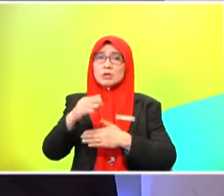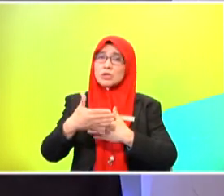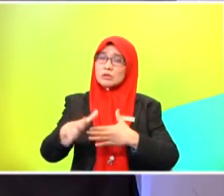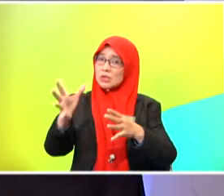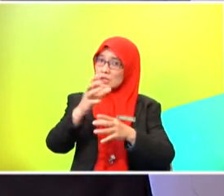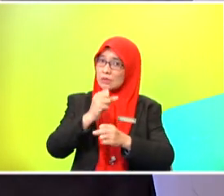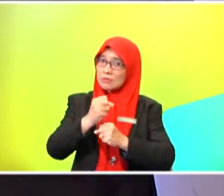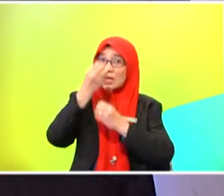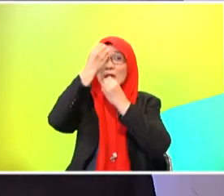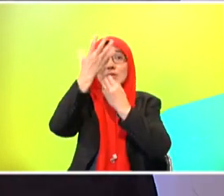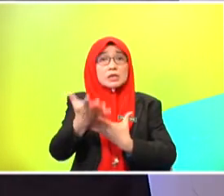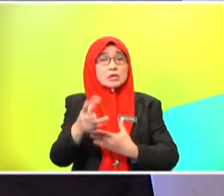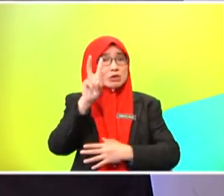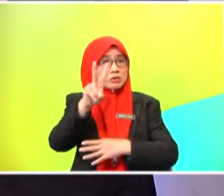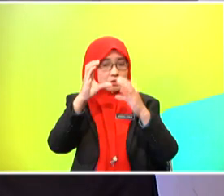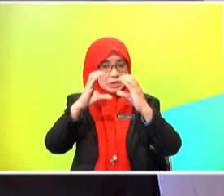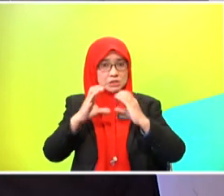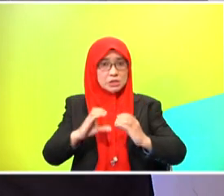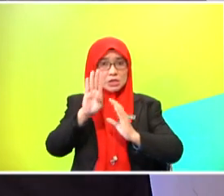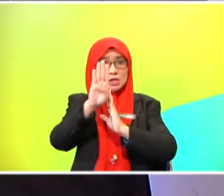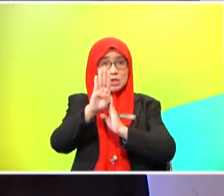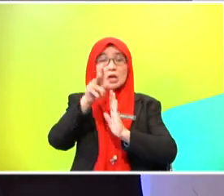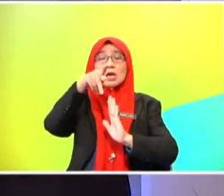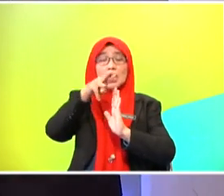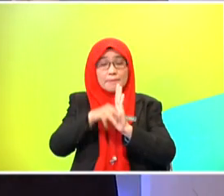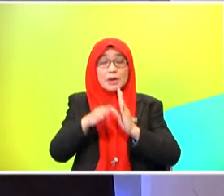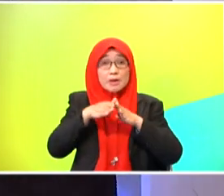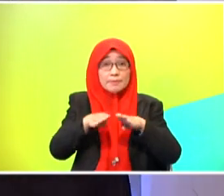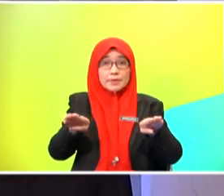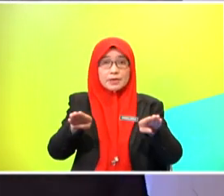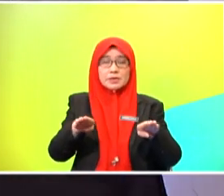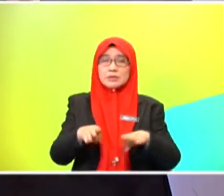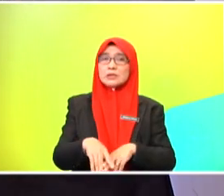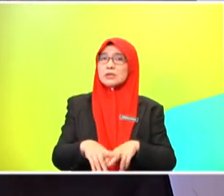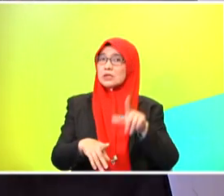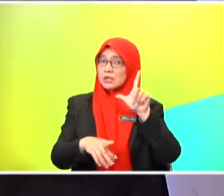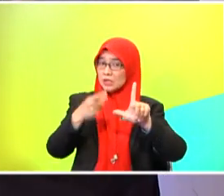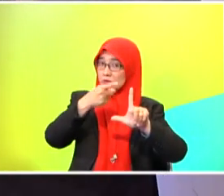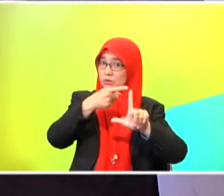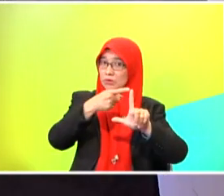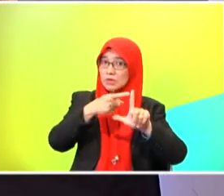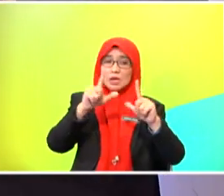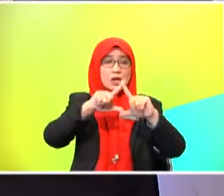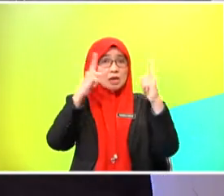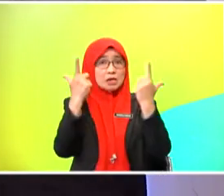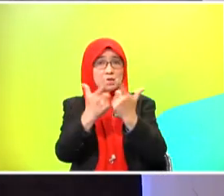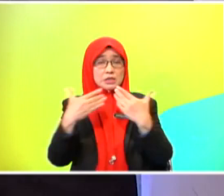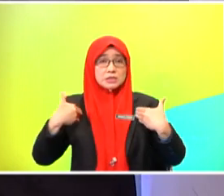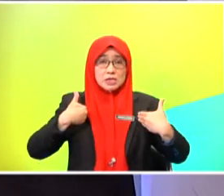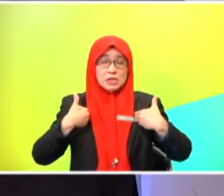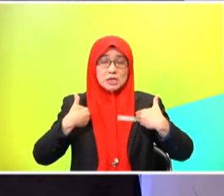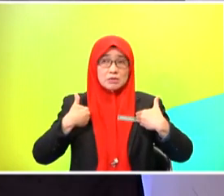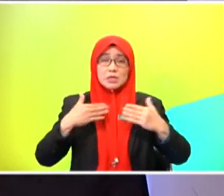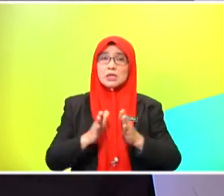dapat menyatakan dua cara haiwan yang membiak. Yang kedua, menggelaskan haiwan yang diberikan berdasarkan